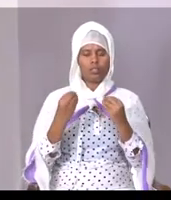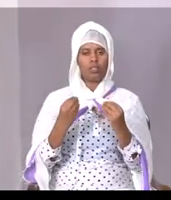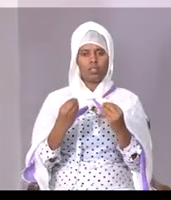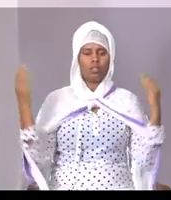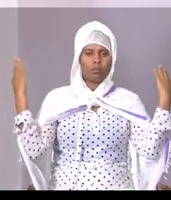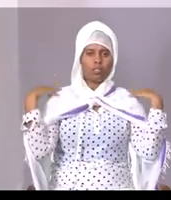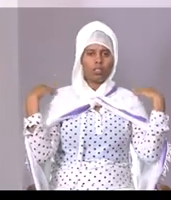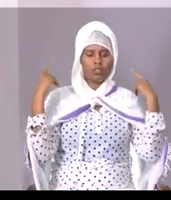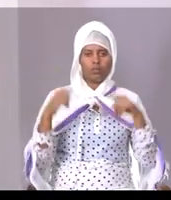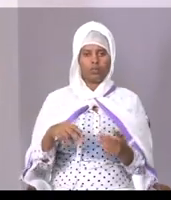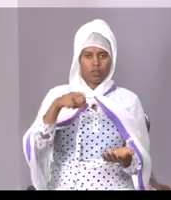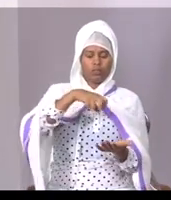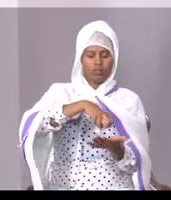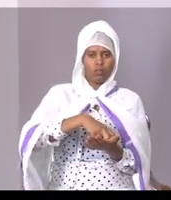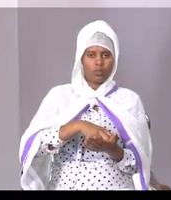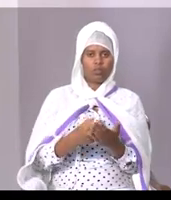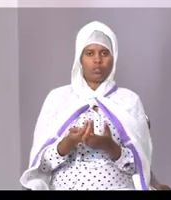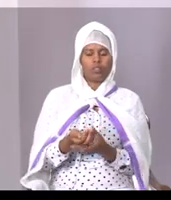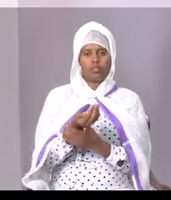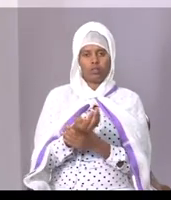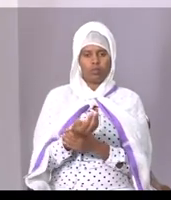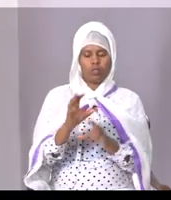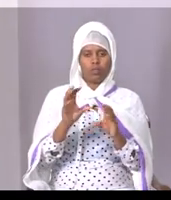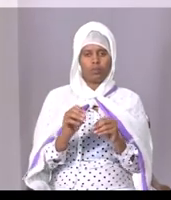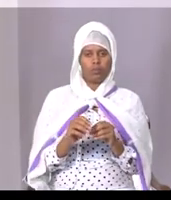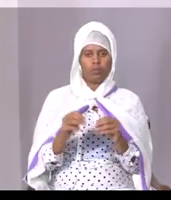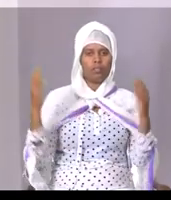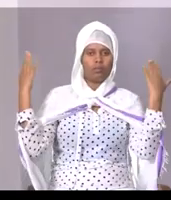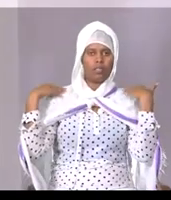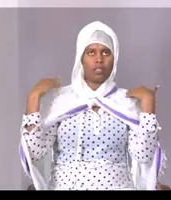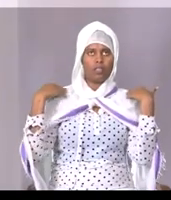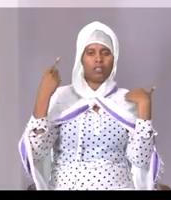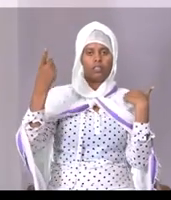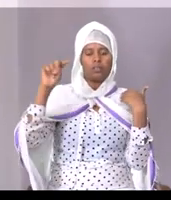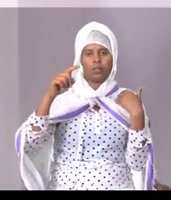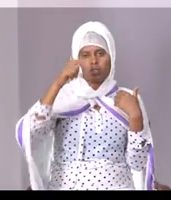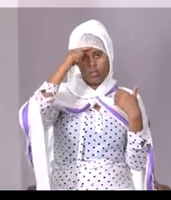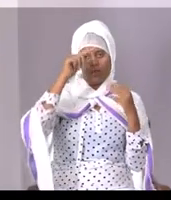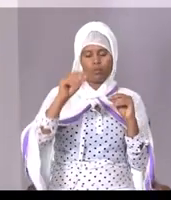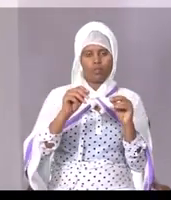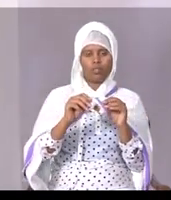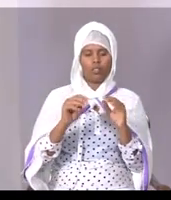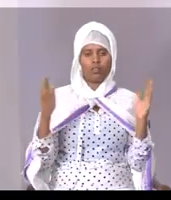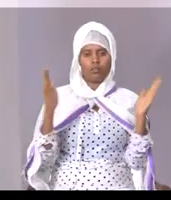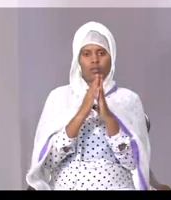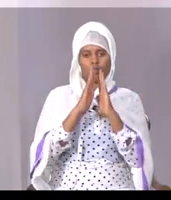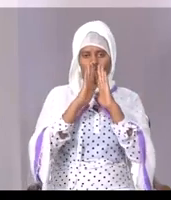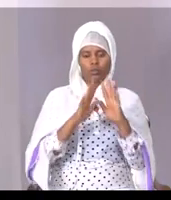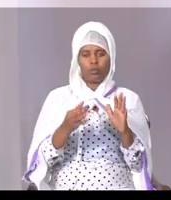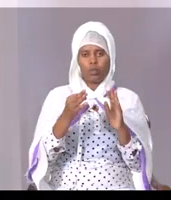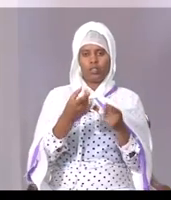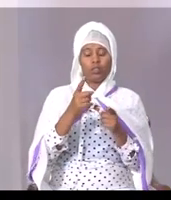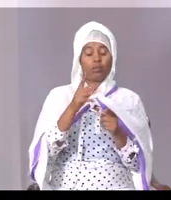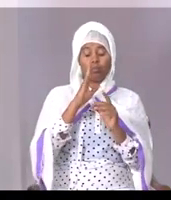وكدا ملائخت زغزولن استغدولن زملخون يمون ما ملائختي نعيهم زملخ مات زملخ املخ ابقن بيلاطس انتريني تفريدي